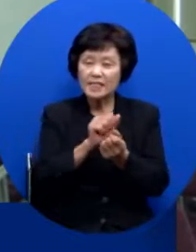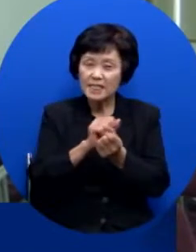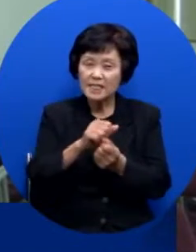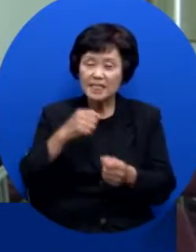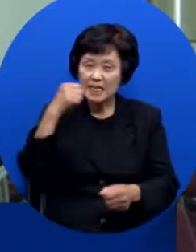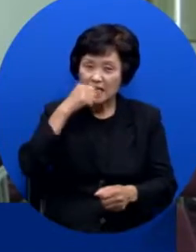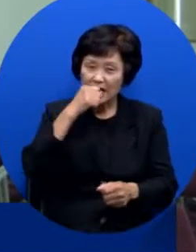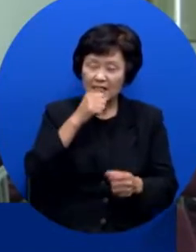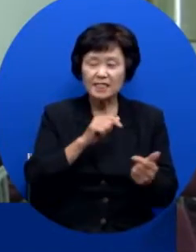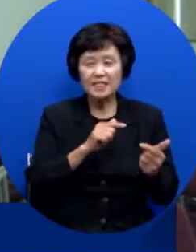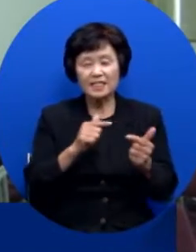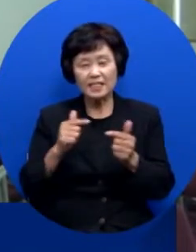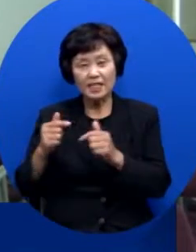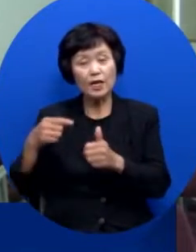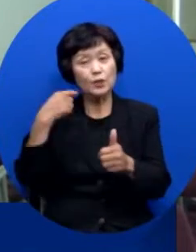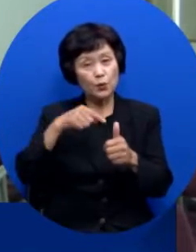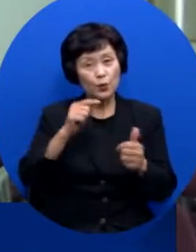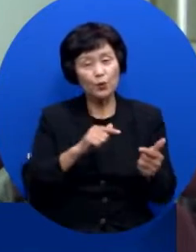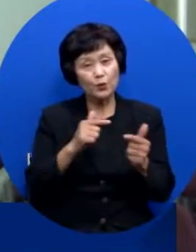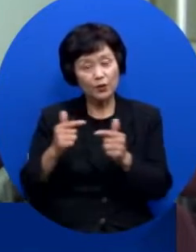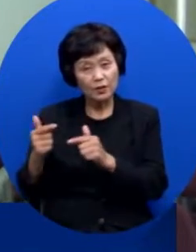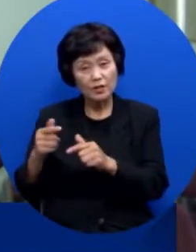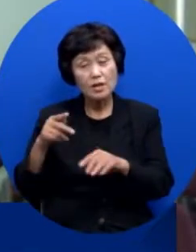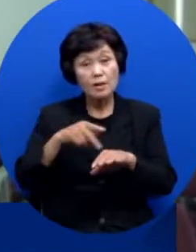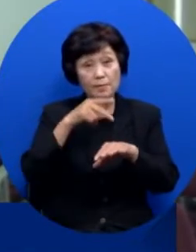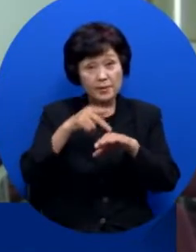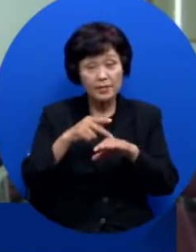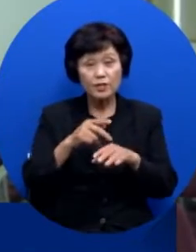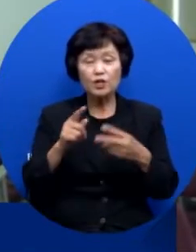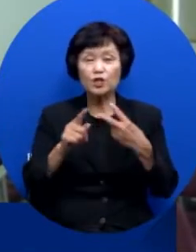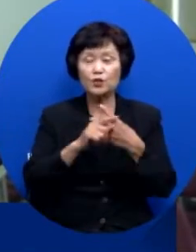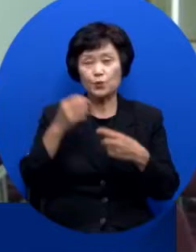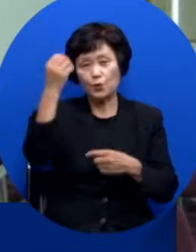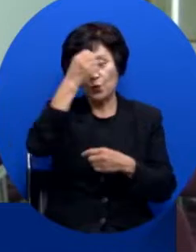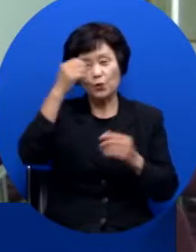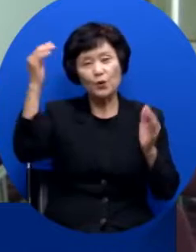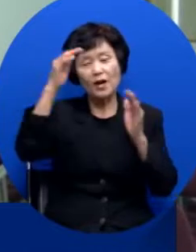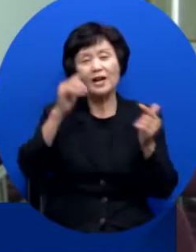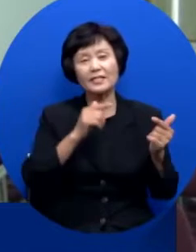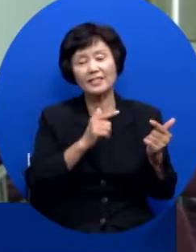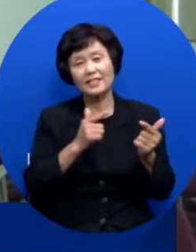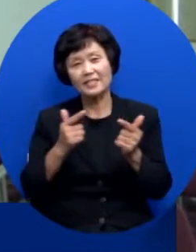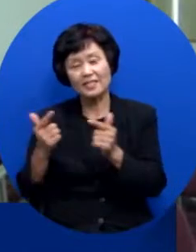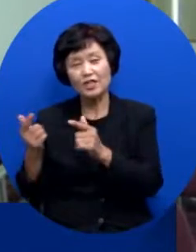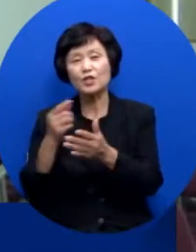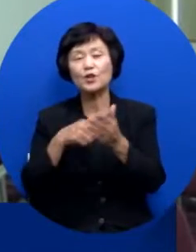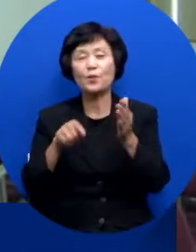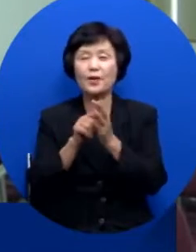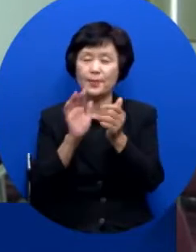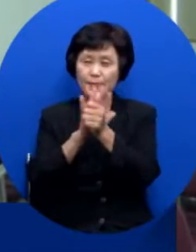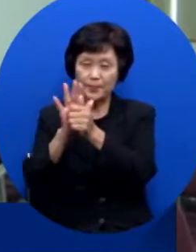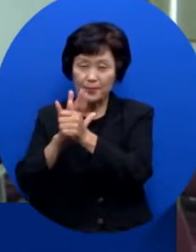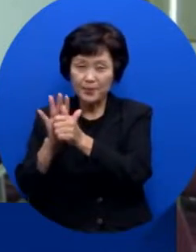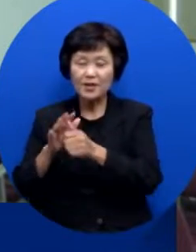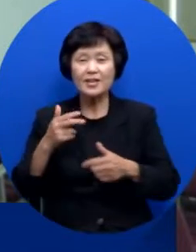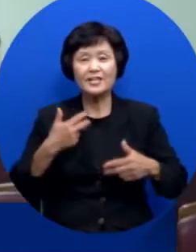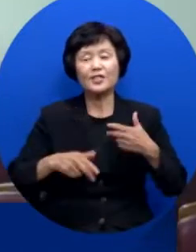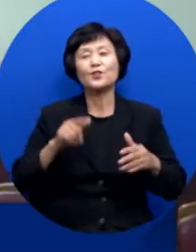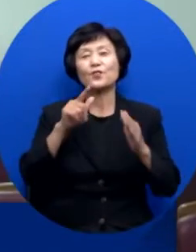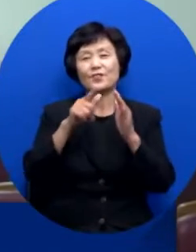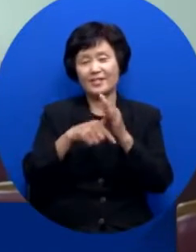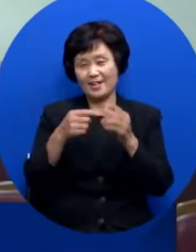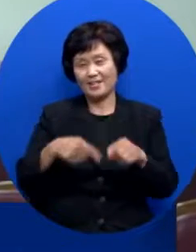필리핀에 있는 중고등학생들, 유학생들을 격려하고 지지하고 함께 즐거운 시간들을 보내러